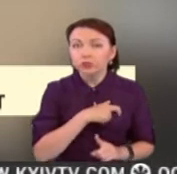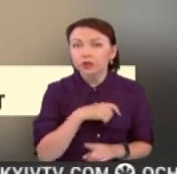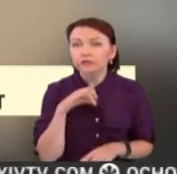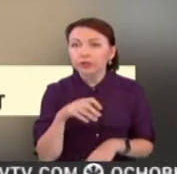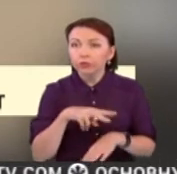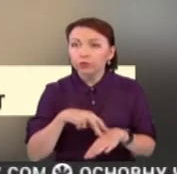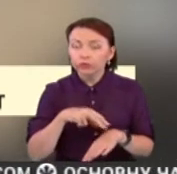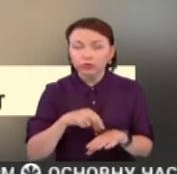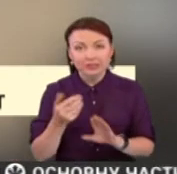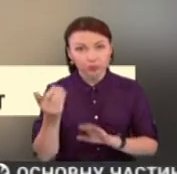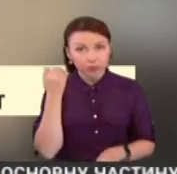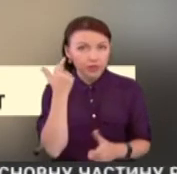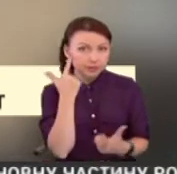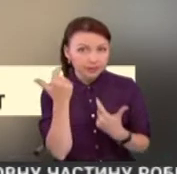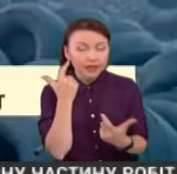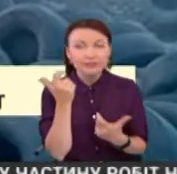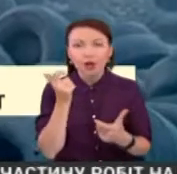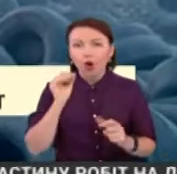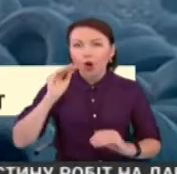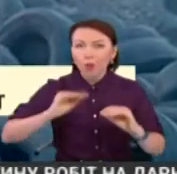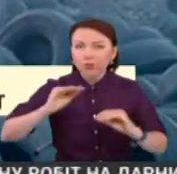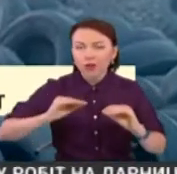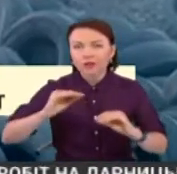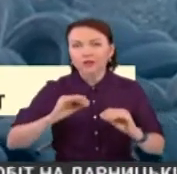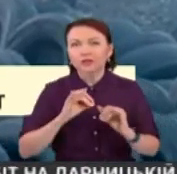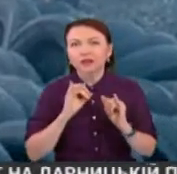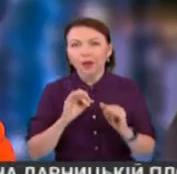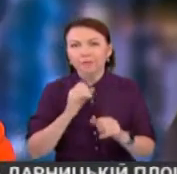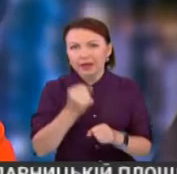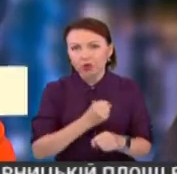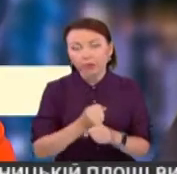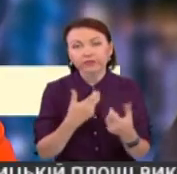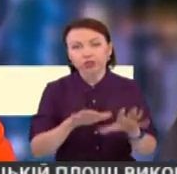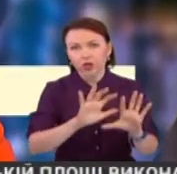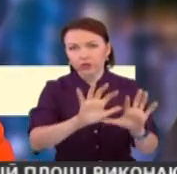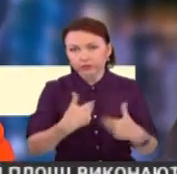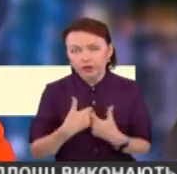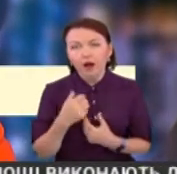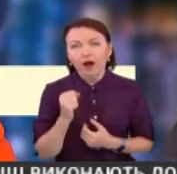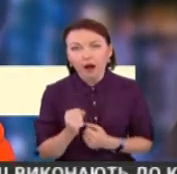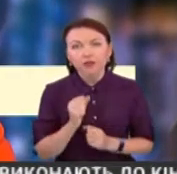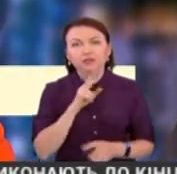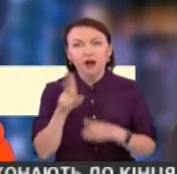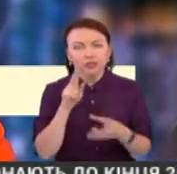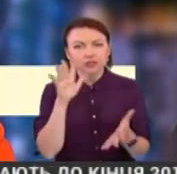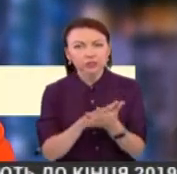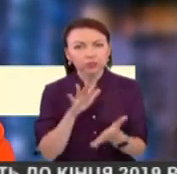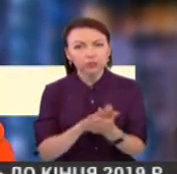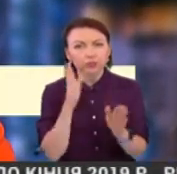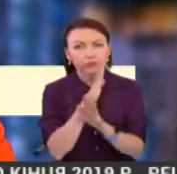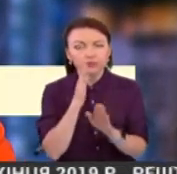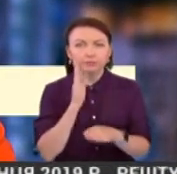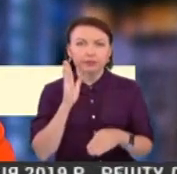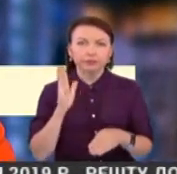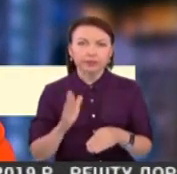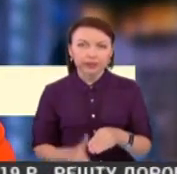правоохоронців. За попередніми даними, обладнання для переробки вже конфіскували, а скарги на забруднене повітря